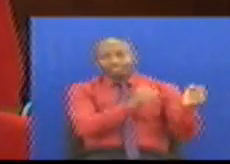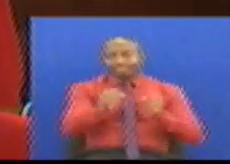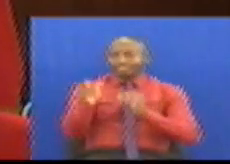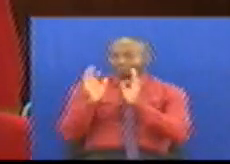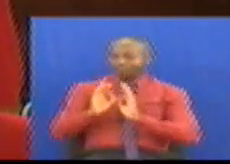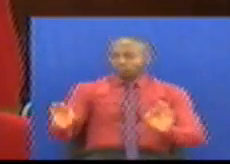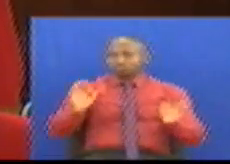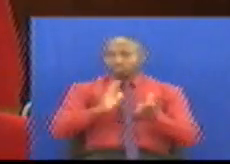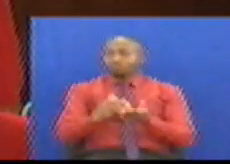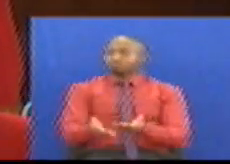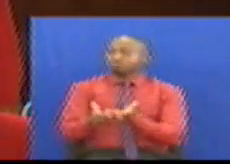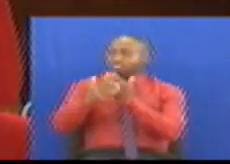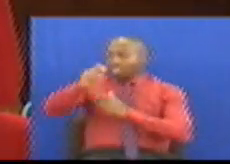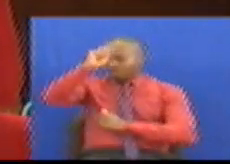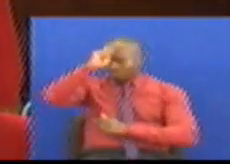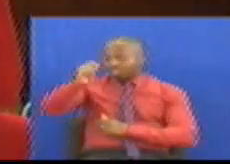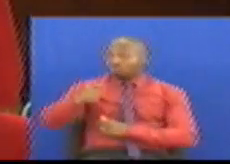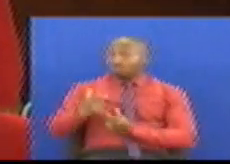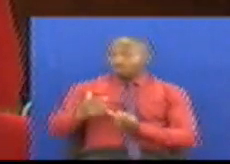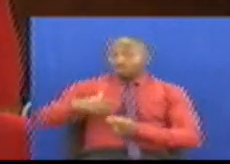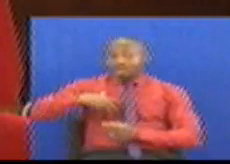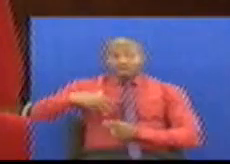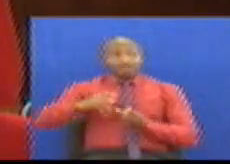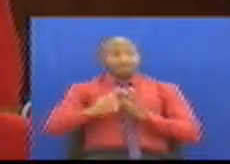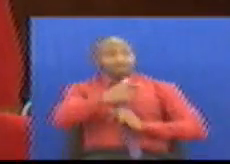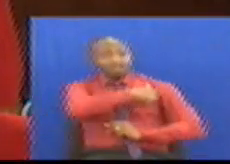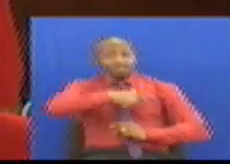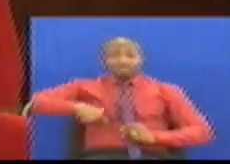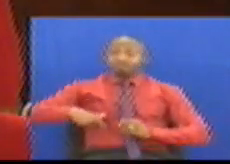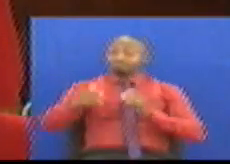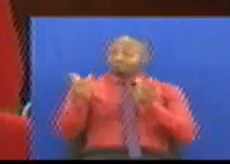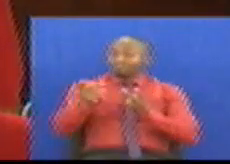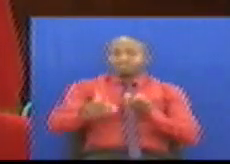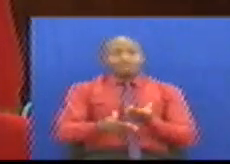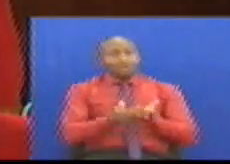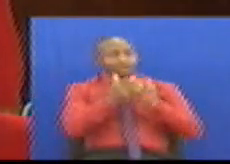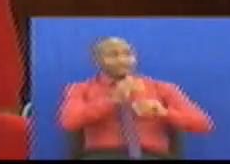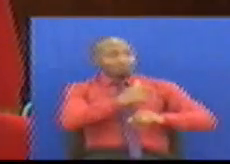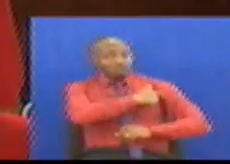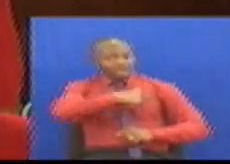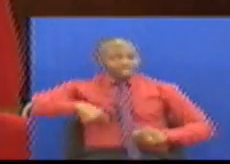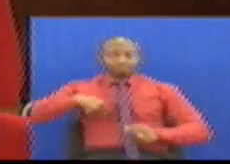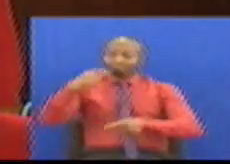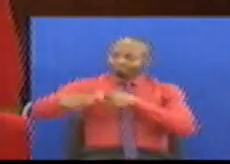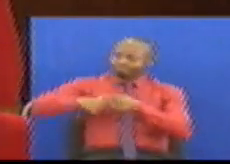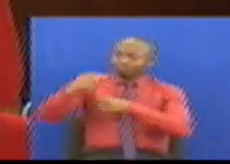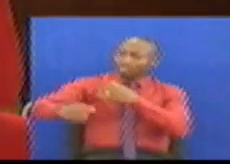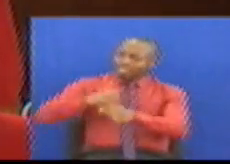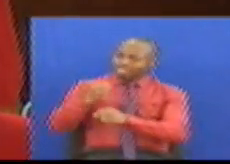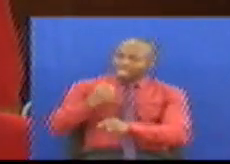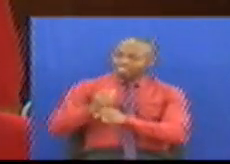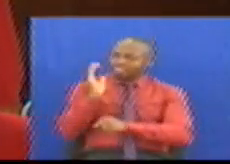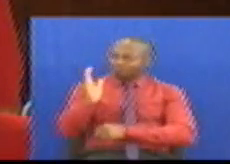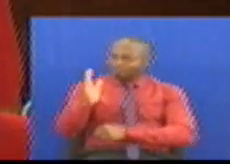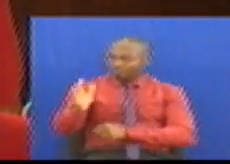Kweli wanamsaidia Mheshimiwa Rais, wanamsaidia Mheshimiwa Waziri Mkuu, wanamsaidia Mheshimiwa Makamu wa Rais. Tuendelee kufanya kazi kwa namna hii. Lakini